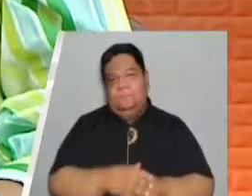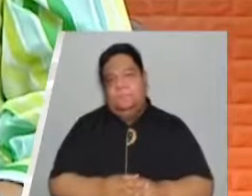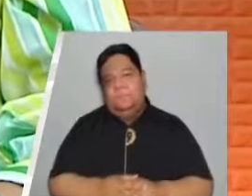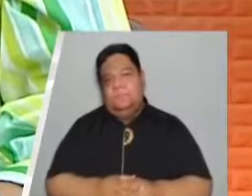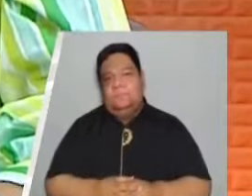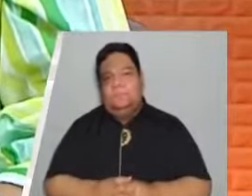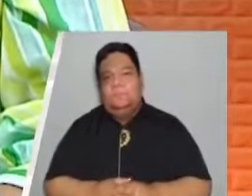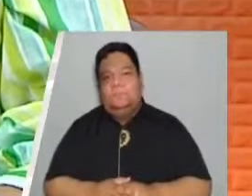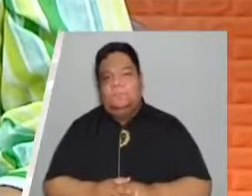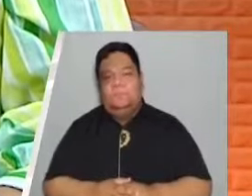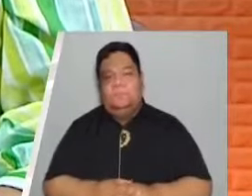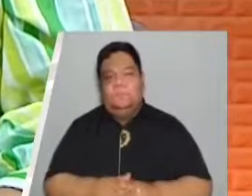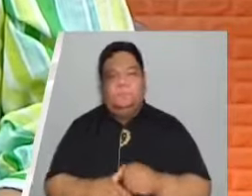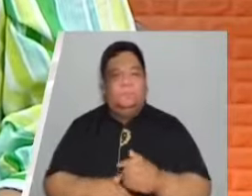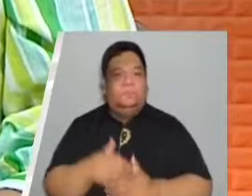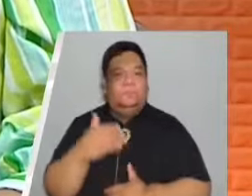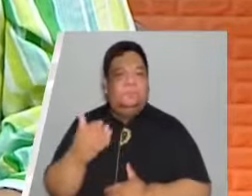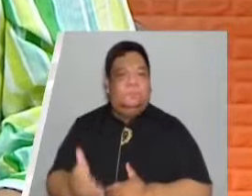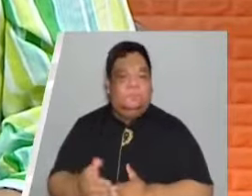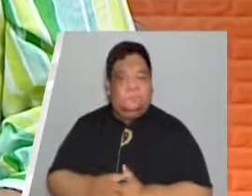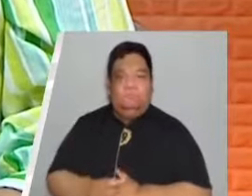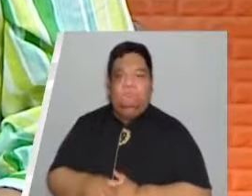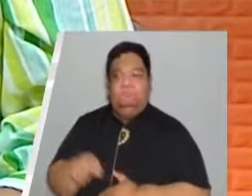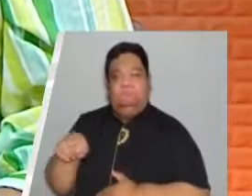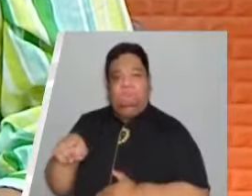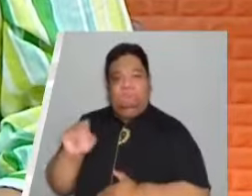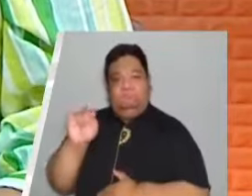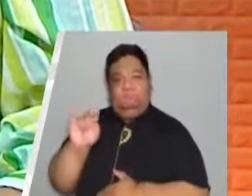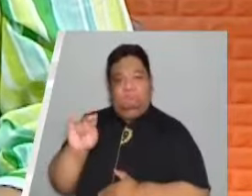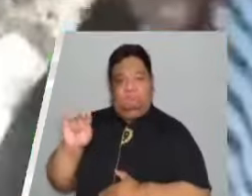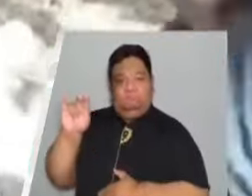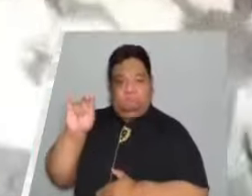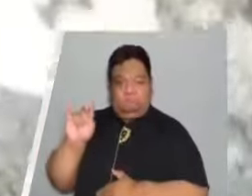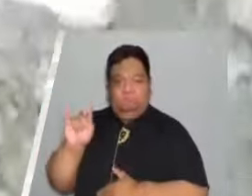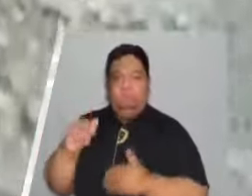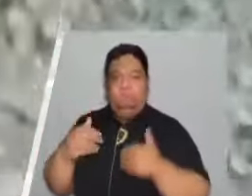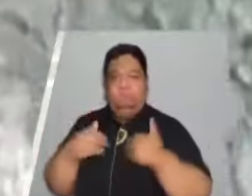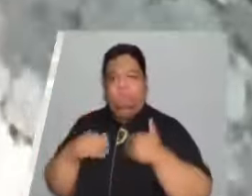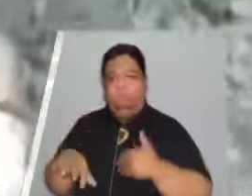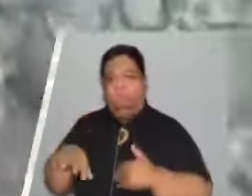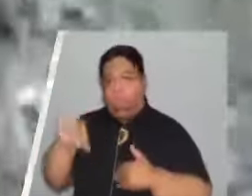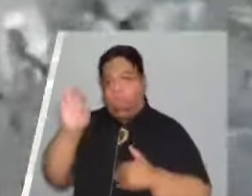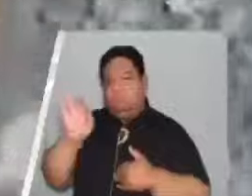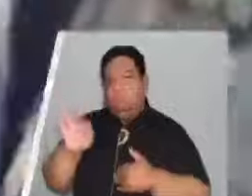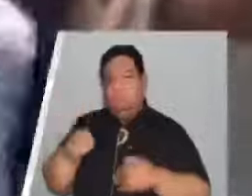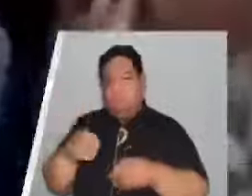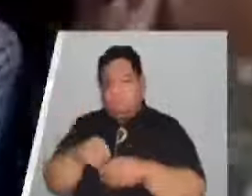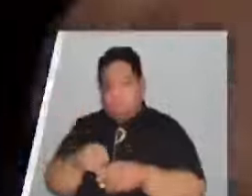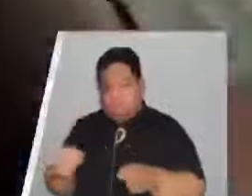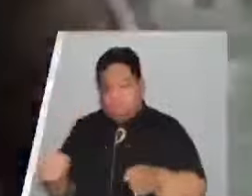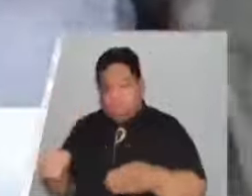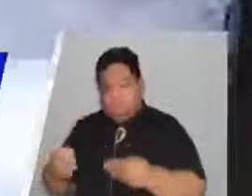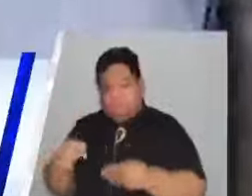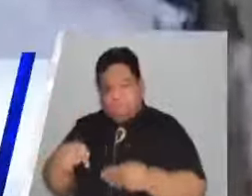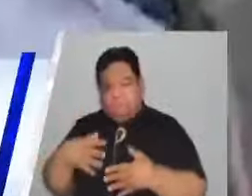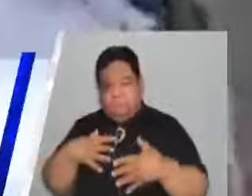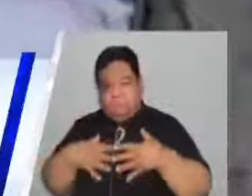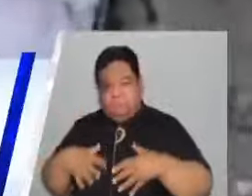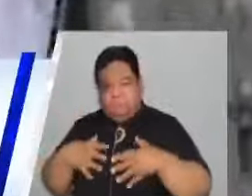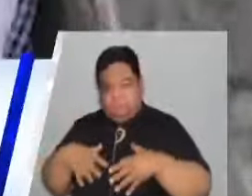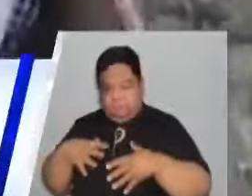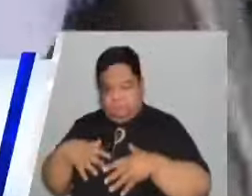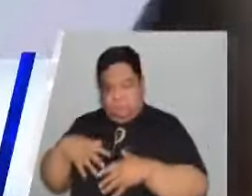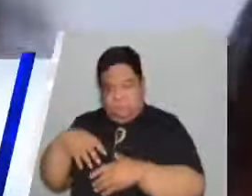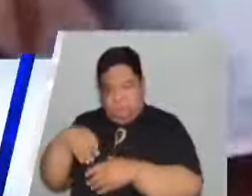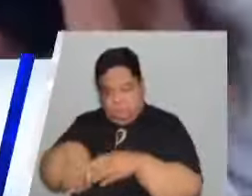Sa Pasukin, Ilocos Norte, natagpuan namang nakasiksik sa isang karton ng mga damit ang isang sawa na mahigit isang metro